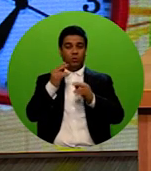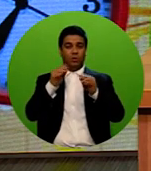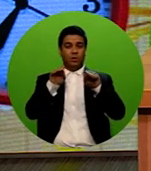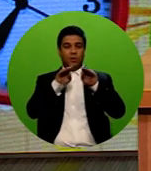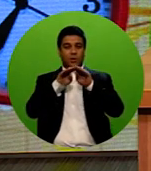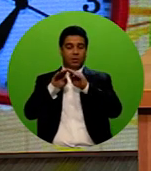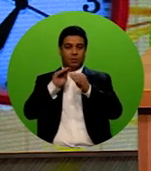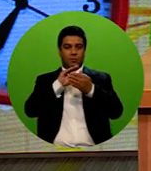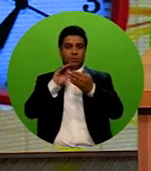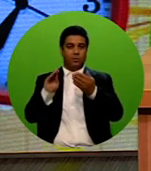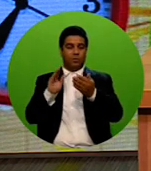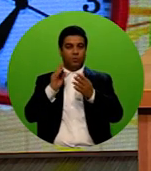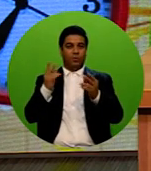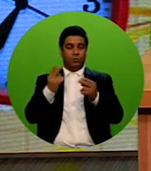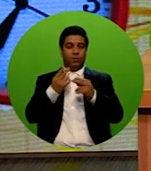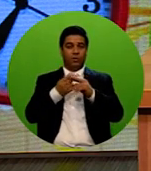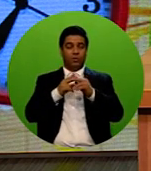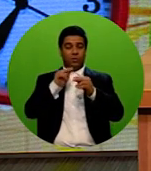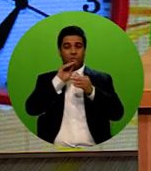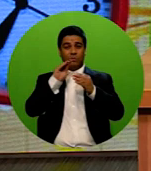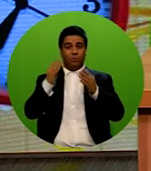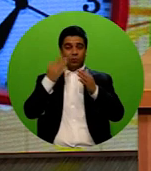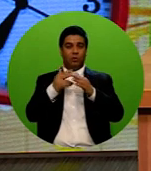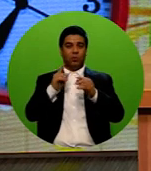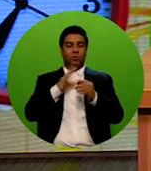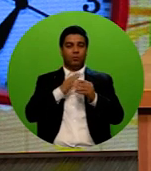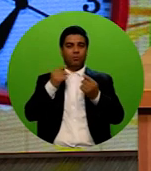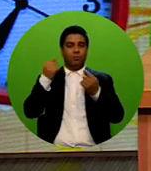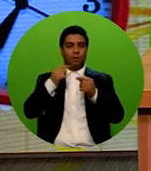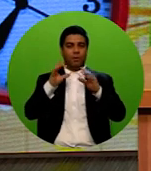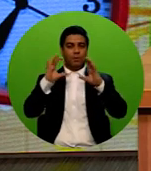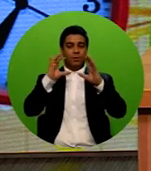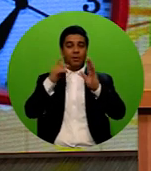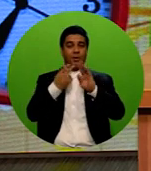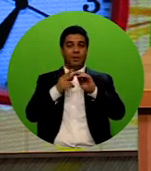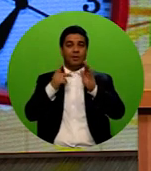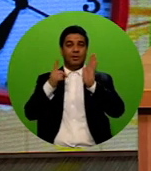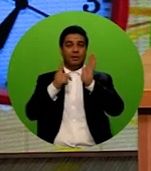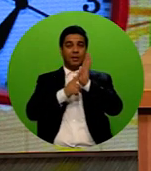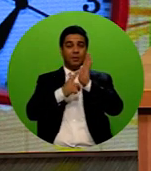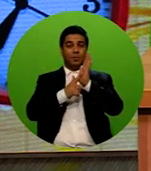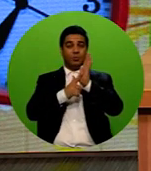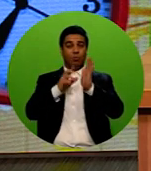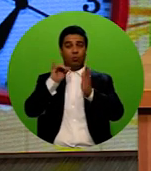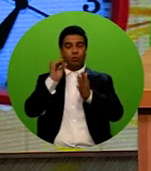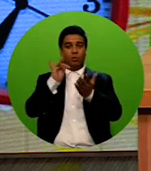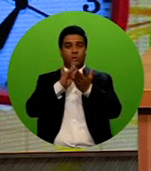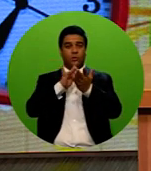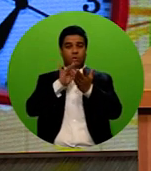teng bo'lib chiqamiz. Demak, bo'lganimizda 13 ta harfning 7-chi harfini o'rtaga